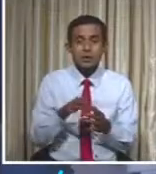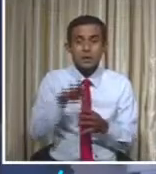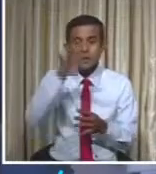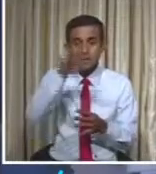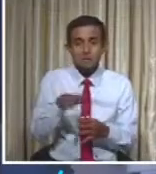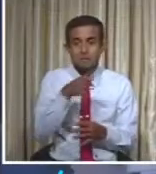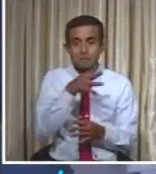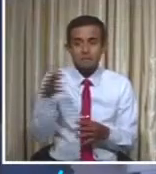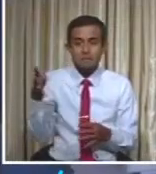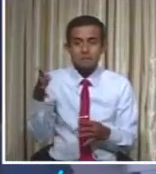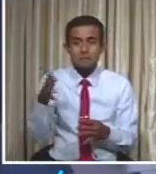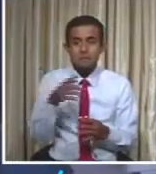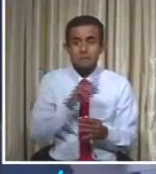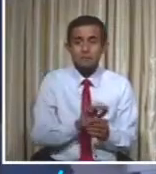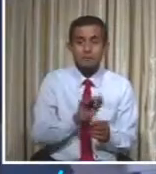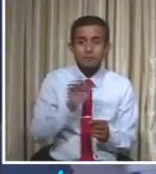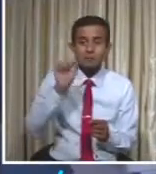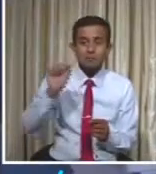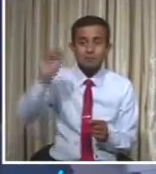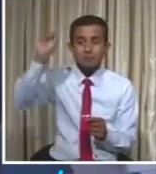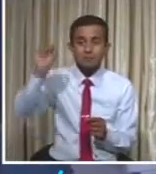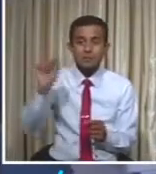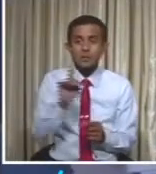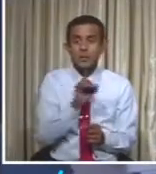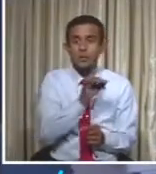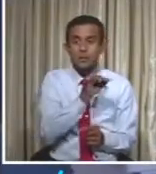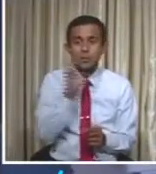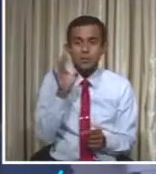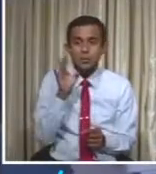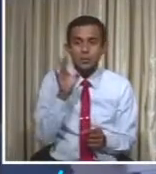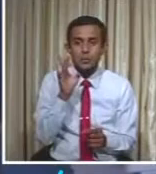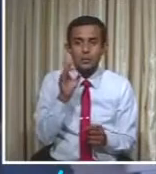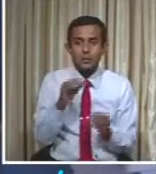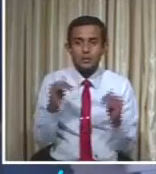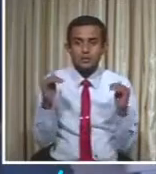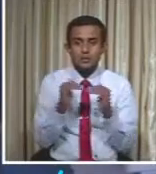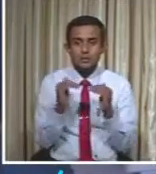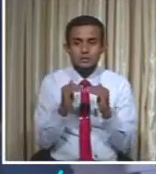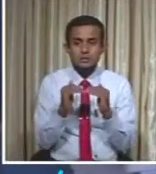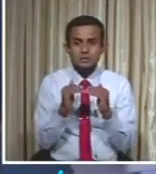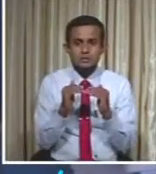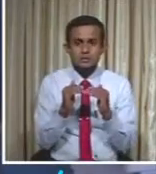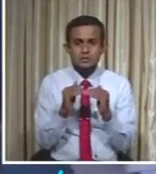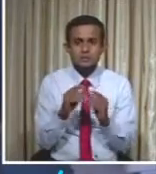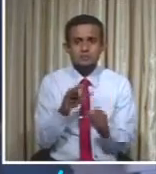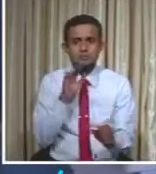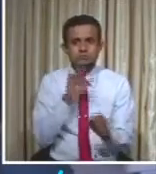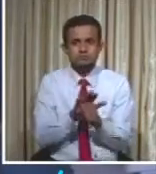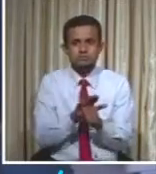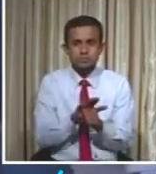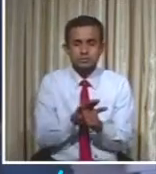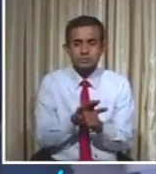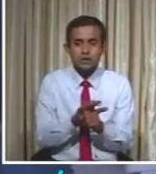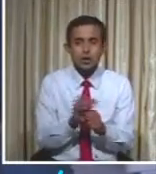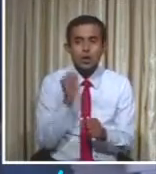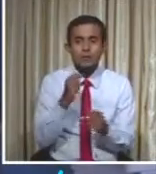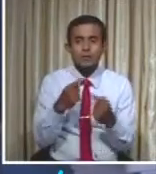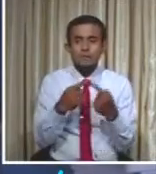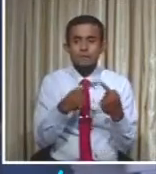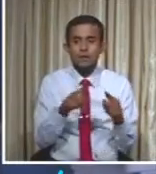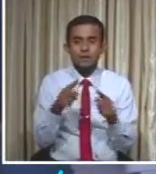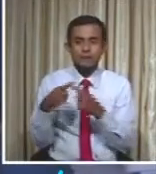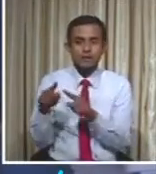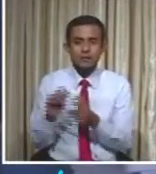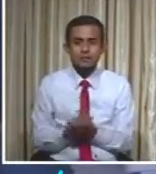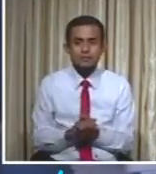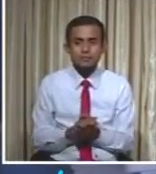ඉදිරිපත් කරනවා. මේ ප්‍රස්ථාරයේ තියෙන උෂ්ණත්වයට සාපේක්ෂව පීඩනය කොහොමද වෙනස් වෙන්නේ